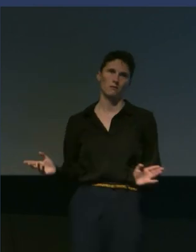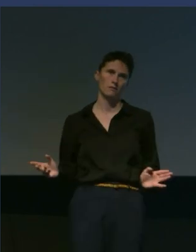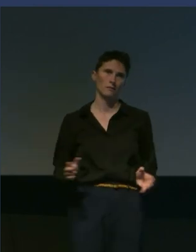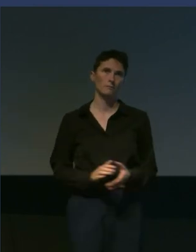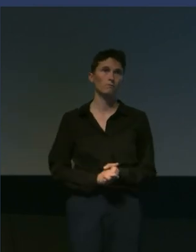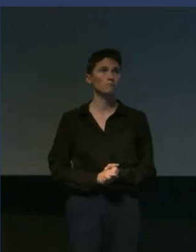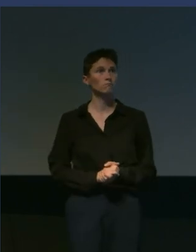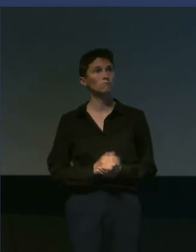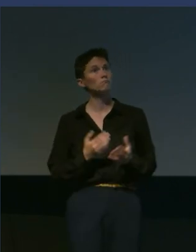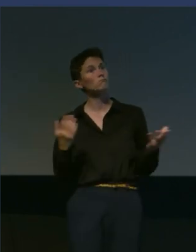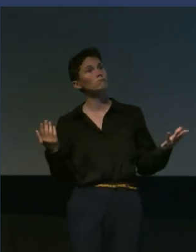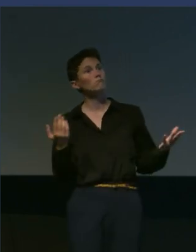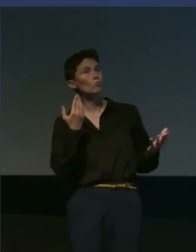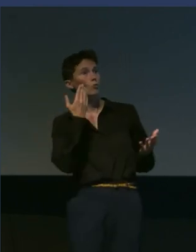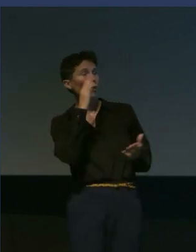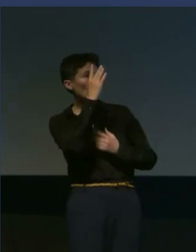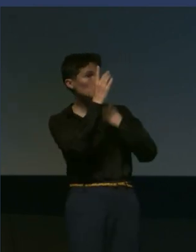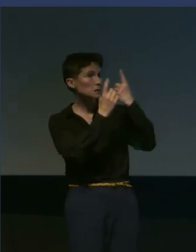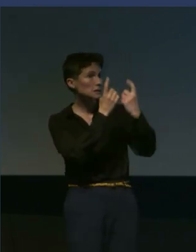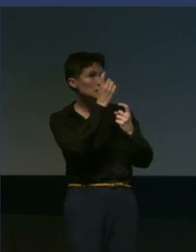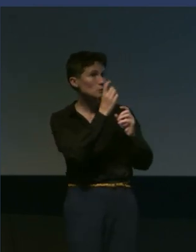Est-ce qu'il y a un...